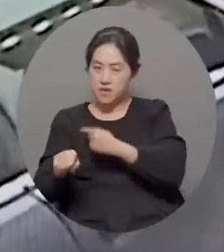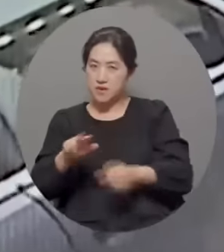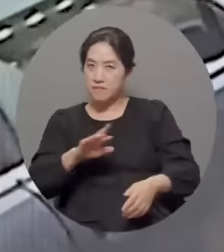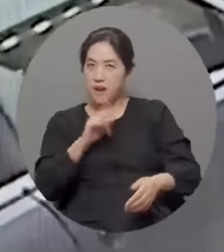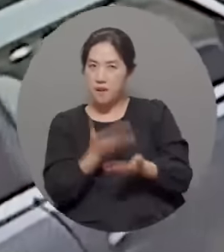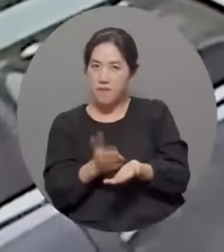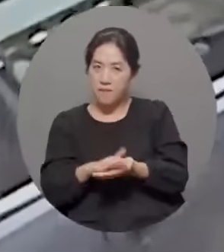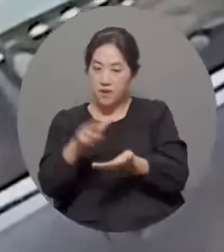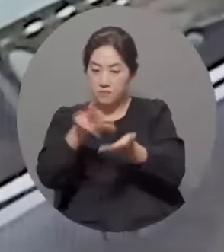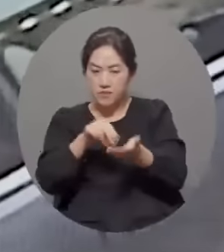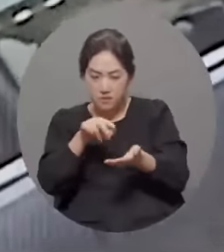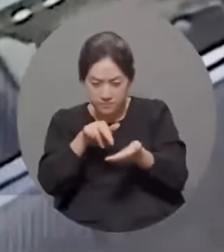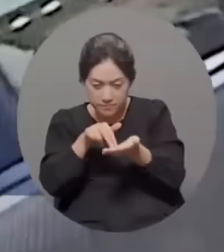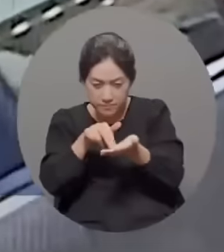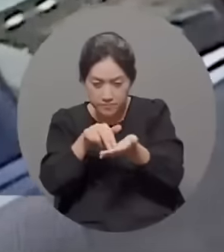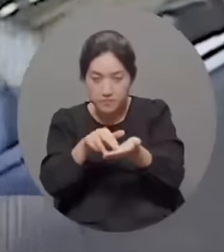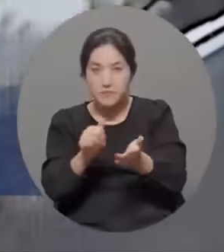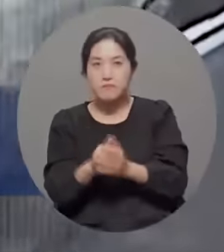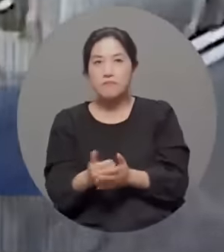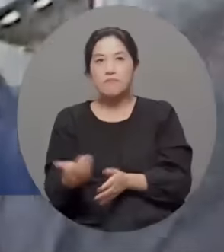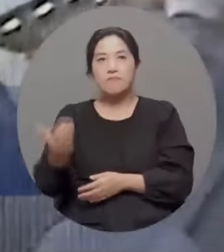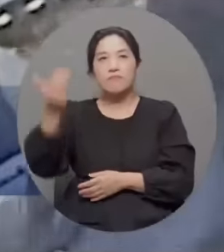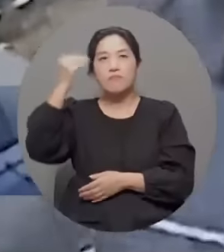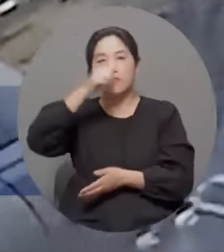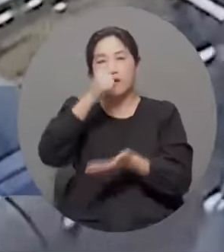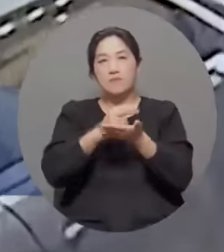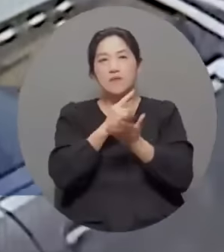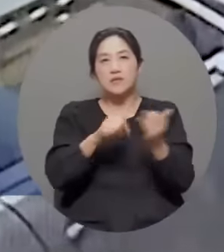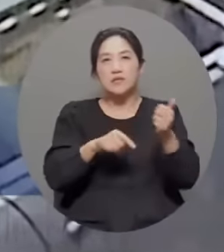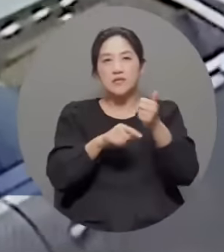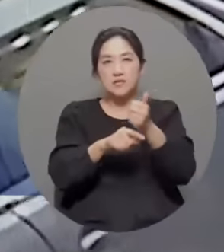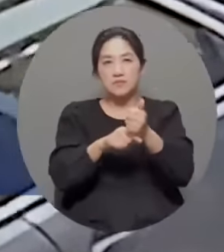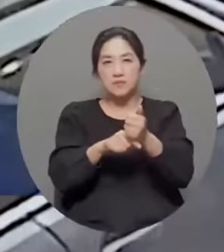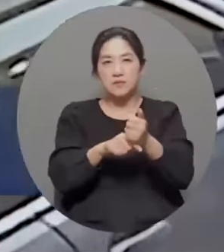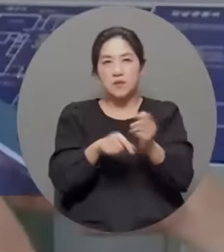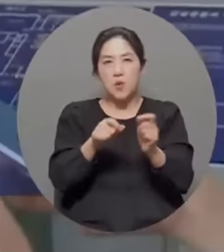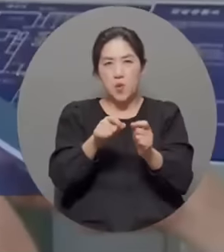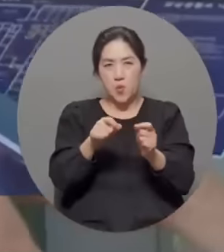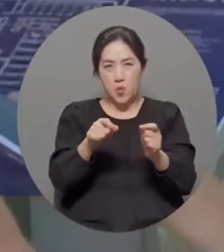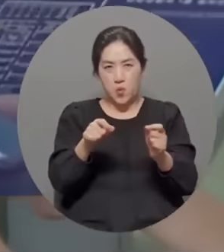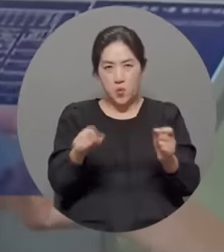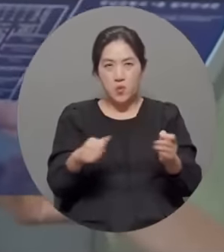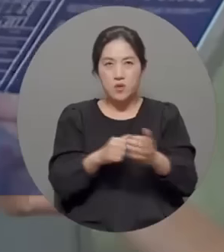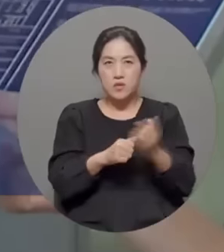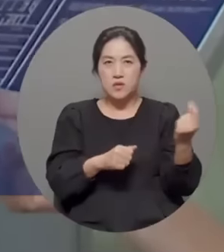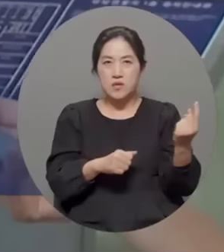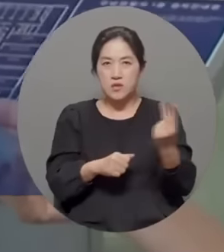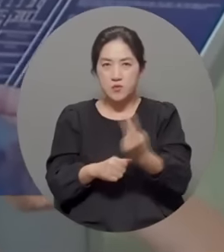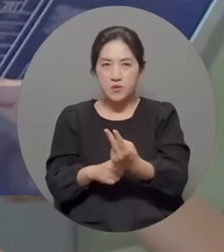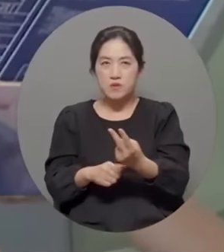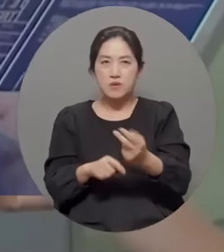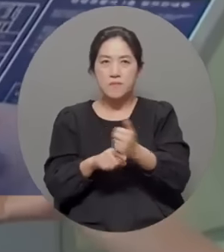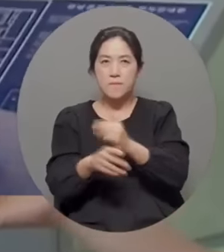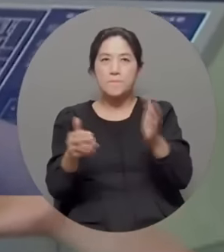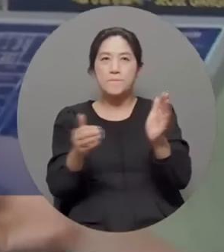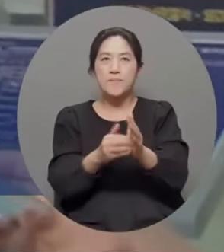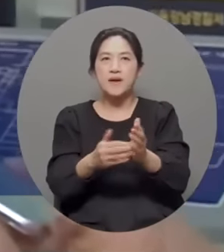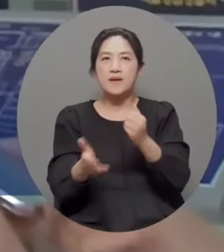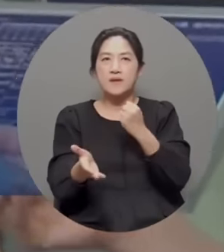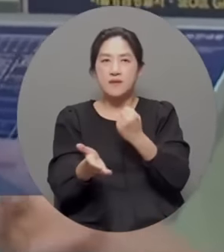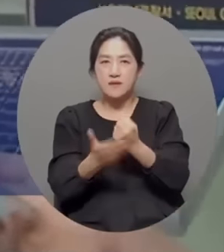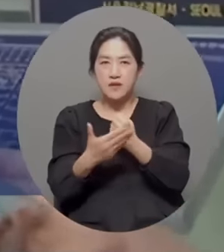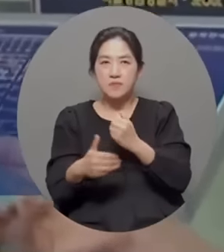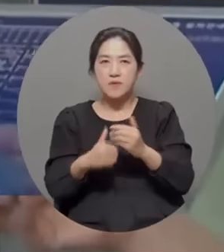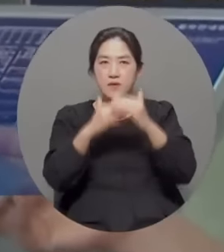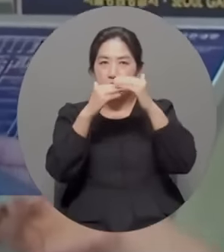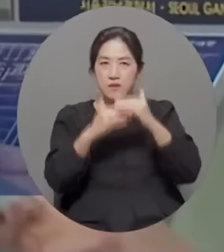알려졌습니다. 과거 피의자 신문을 상당히 오랜 시간 2회에 걸쳐서 받았기 때문에